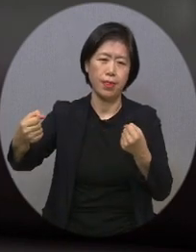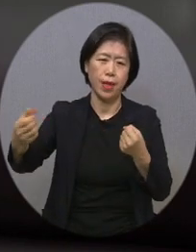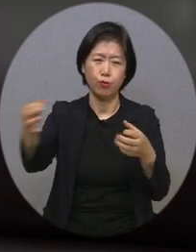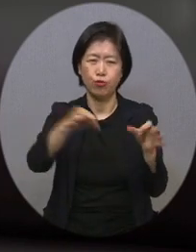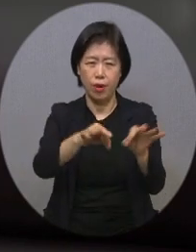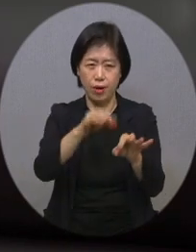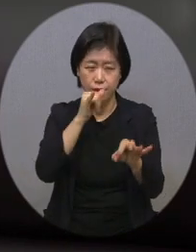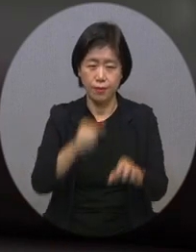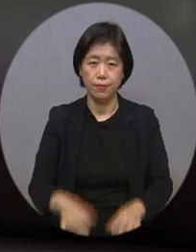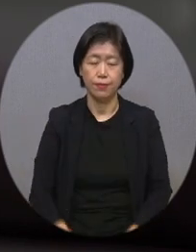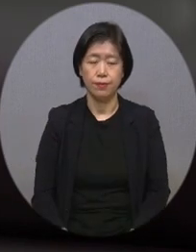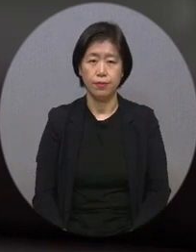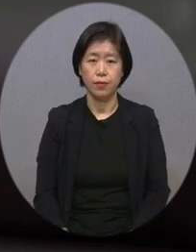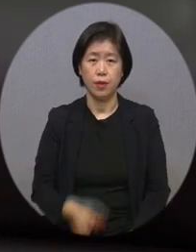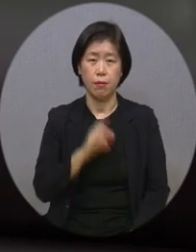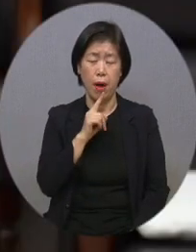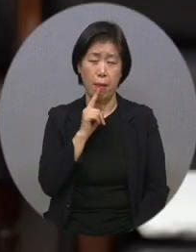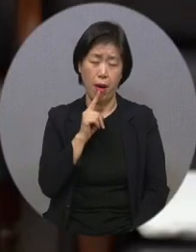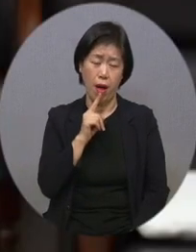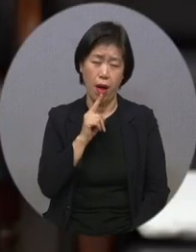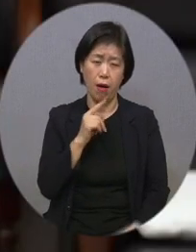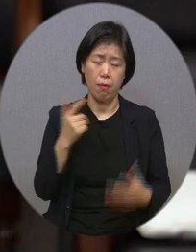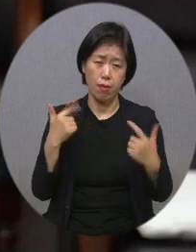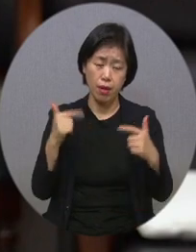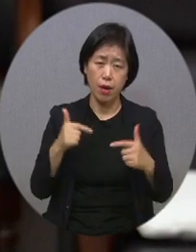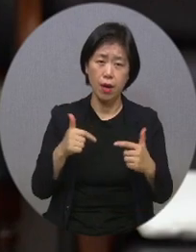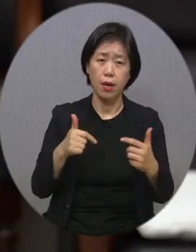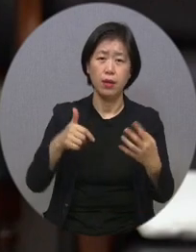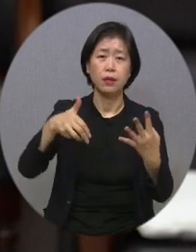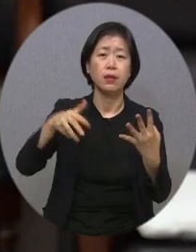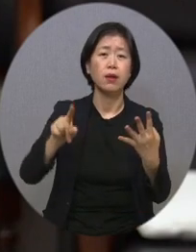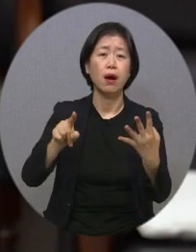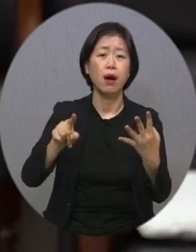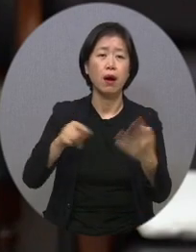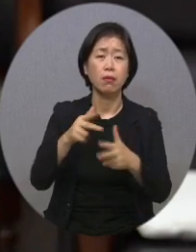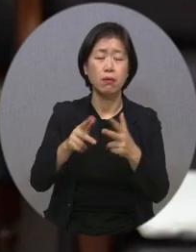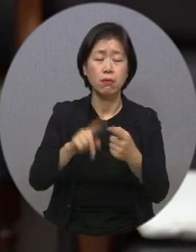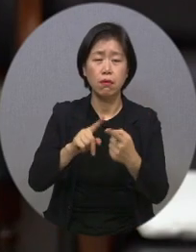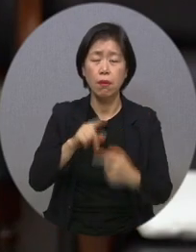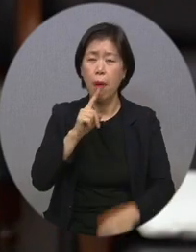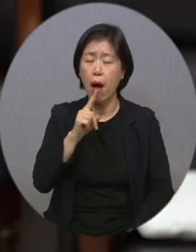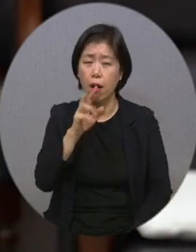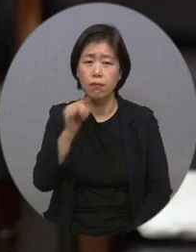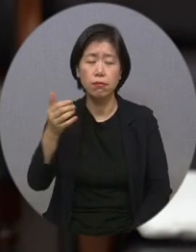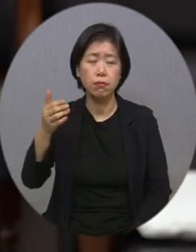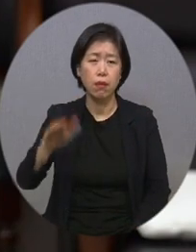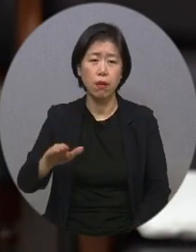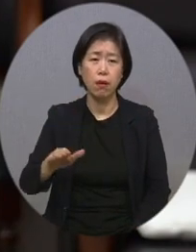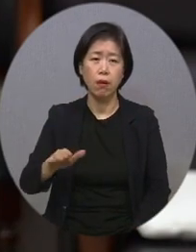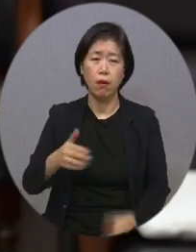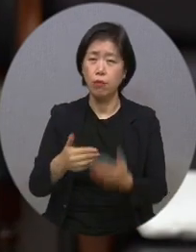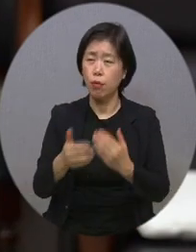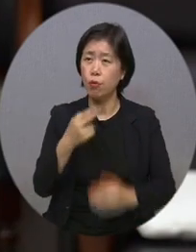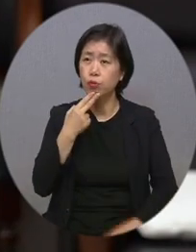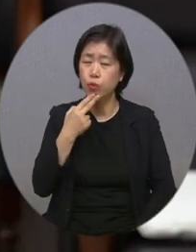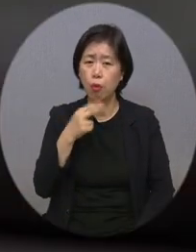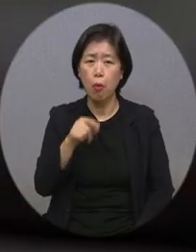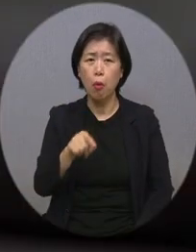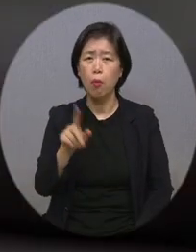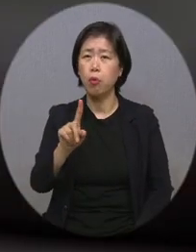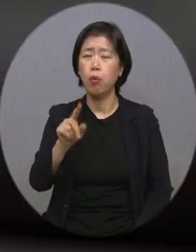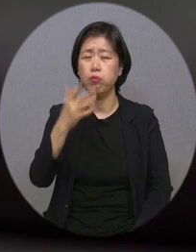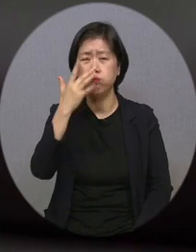하는데 아이들한테나 경험으로 해줄 할 거 아니냐. 근데 그건 부모님들 같이 와요. 아, 참.